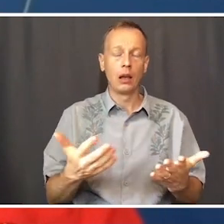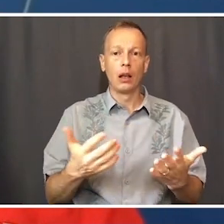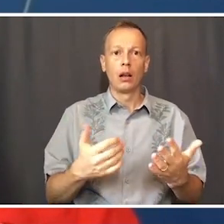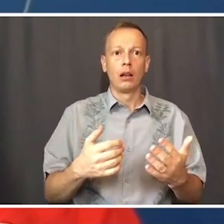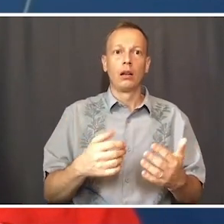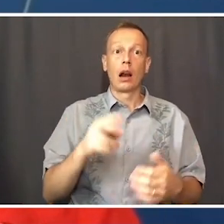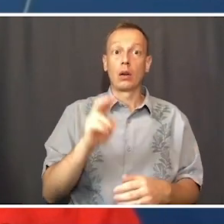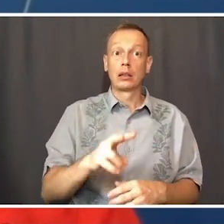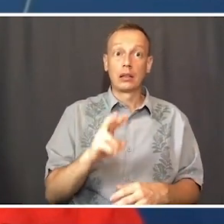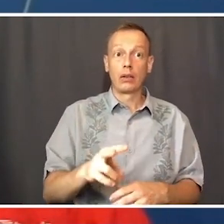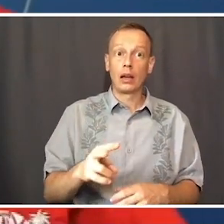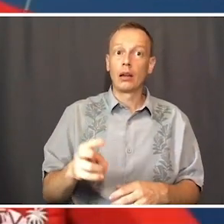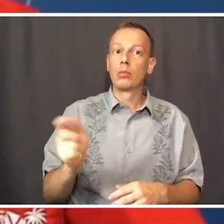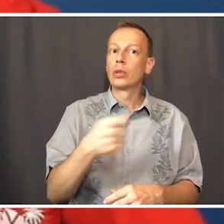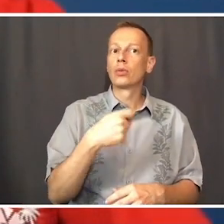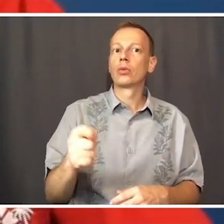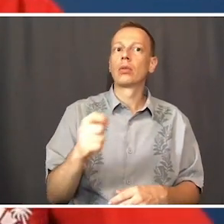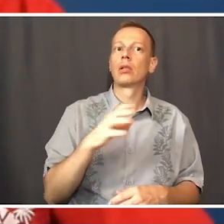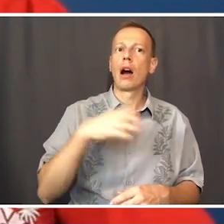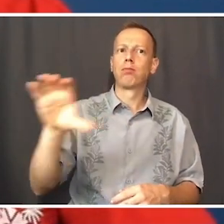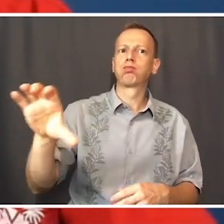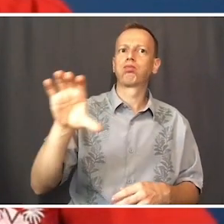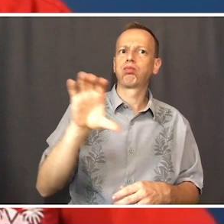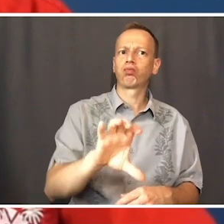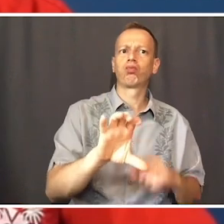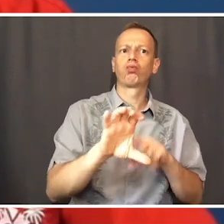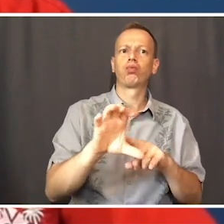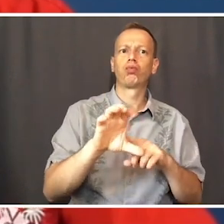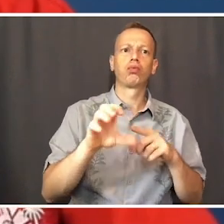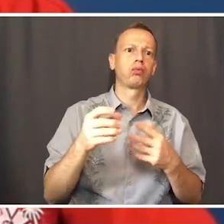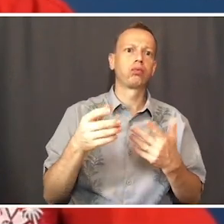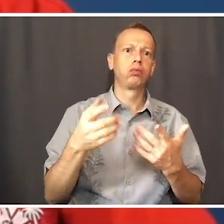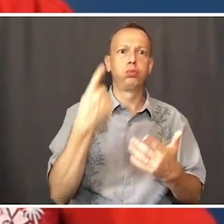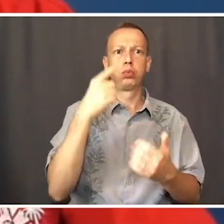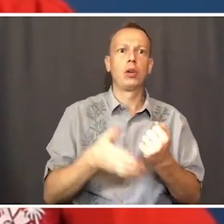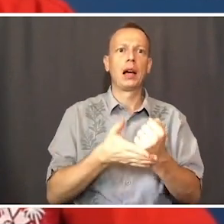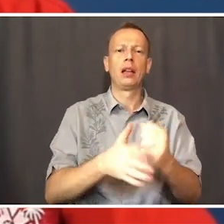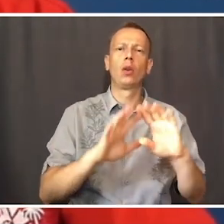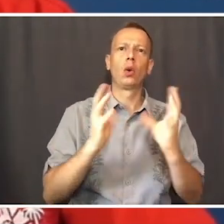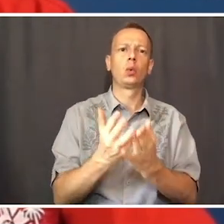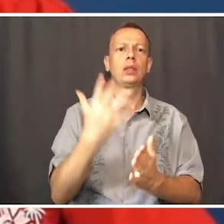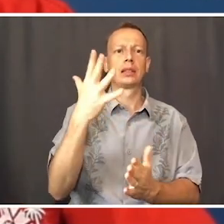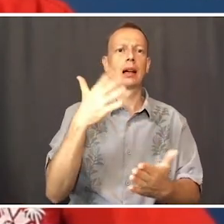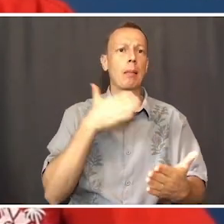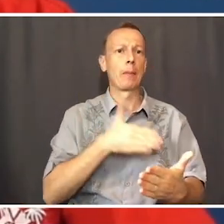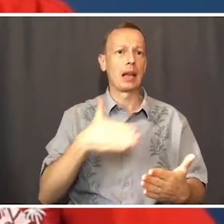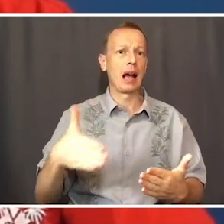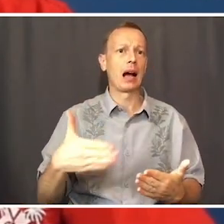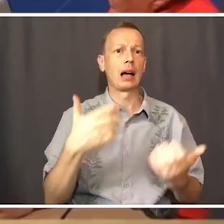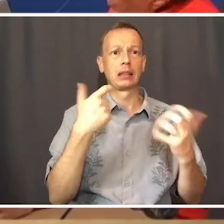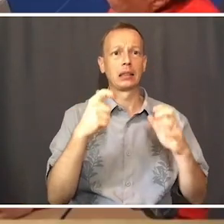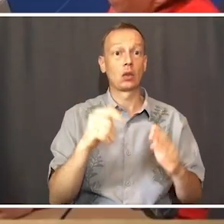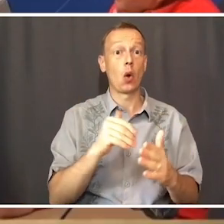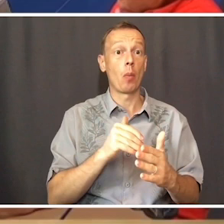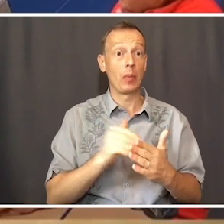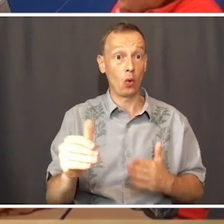a bien une enveloppe très très importante qui a été consacrée à cet effet, de l'ordre de 5,7 milliards. C'est déjà beaucoup.